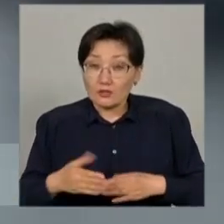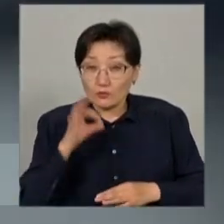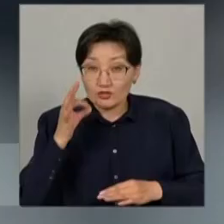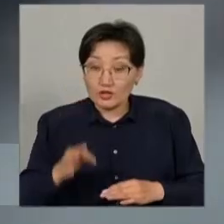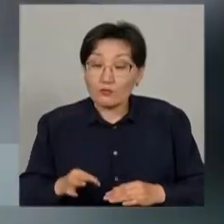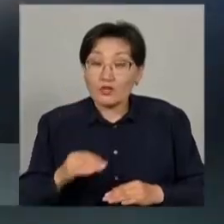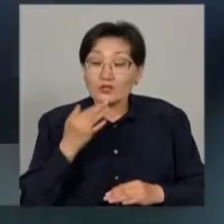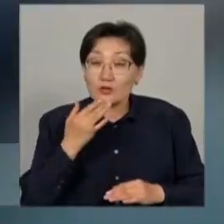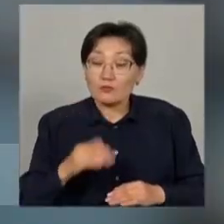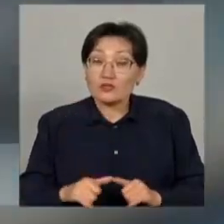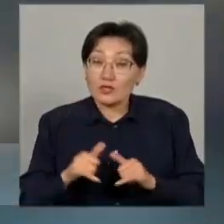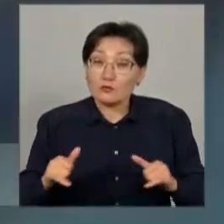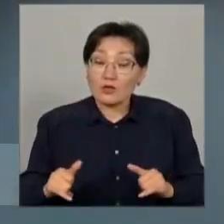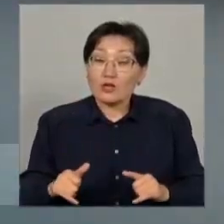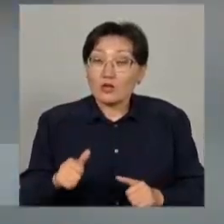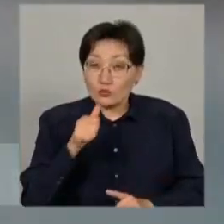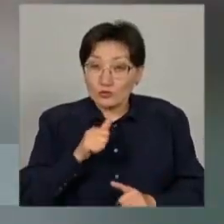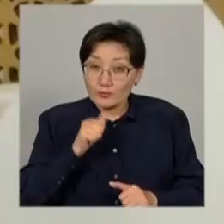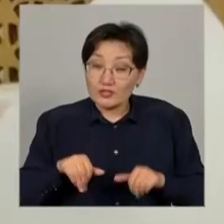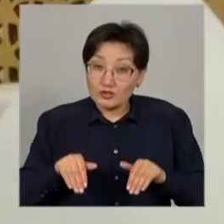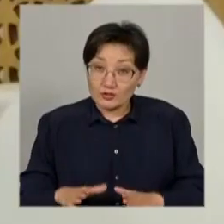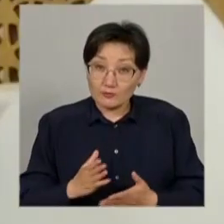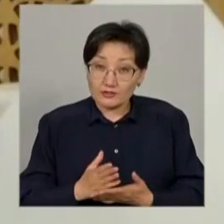тәжірибесін шетелде шыңдап көруді жөн санапты.